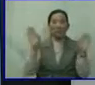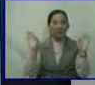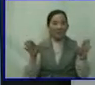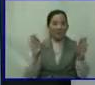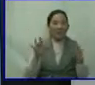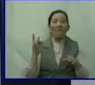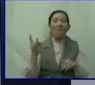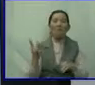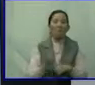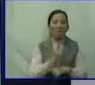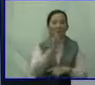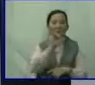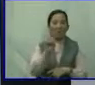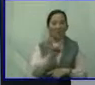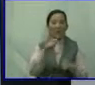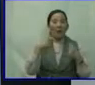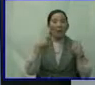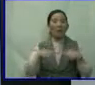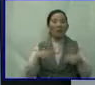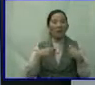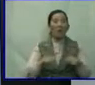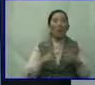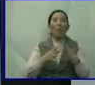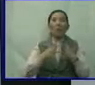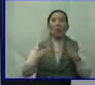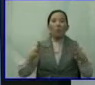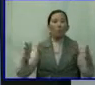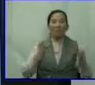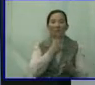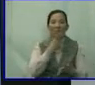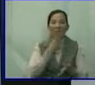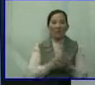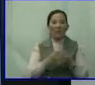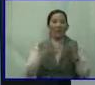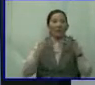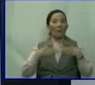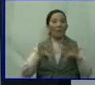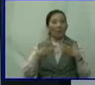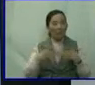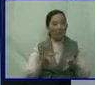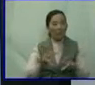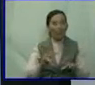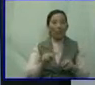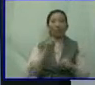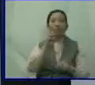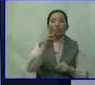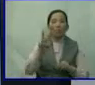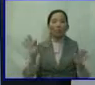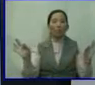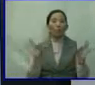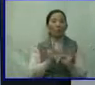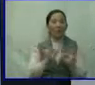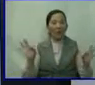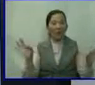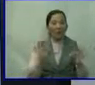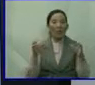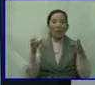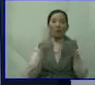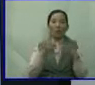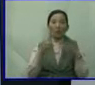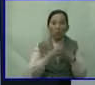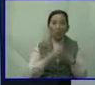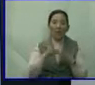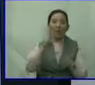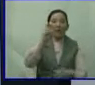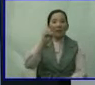первый раз продала больше своих компакт-дисков, чем музыкальная группа